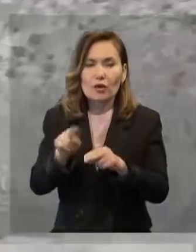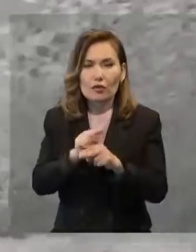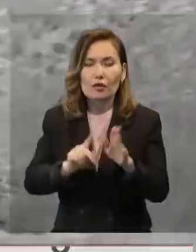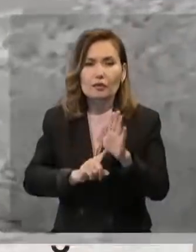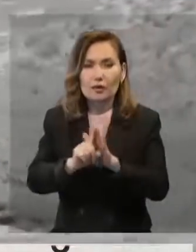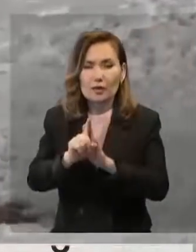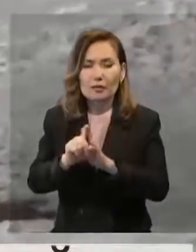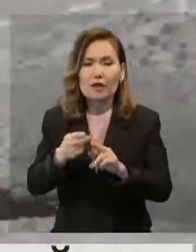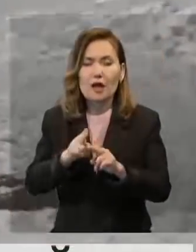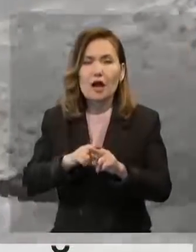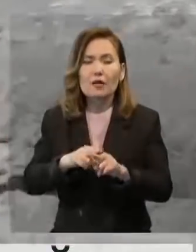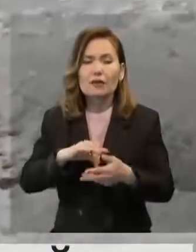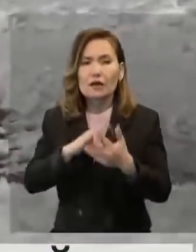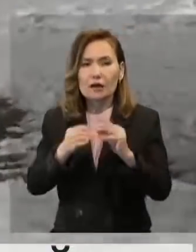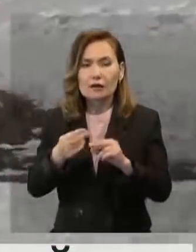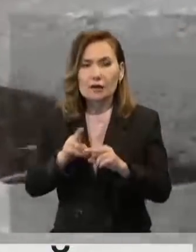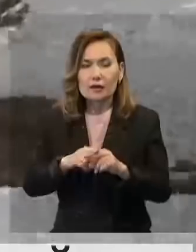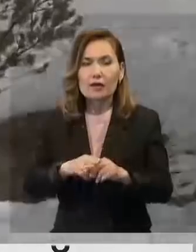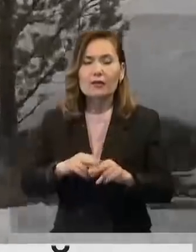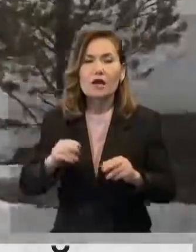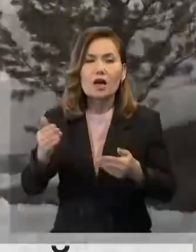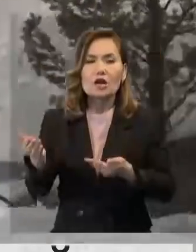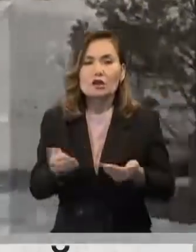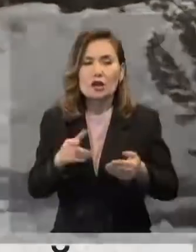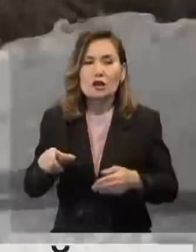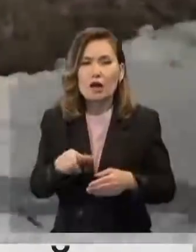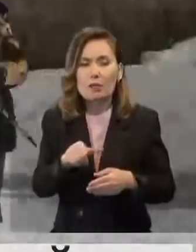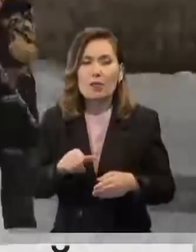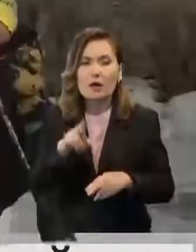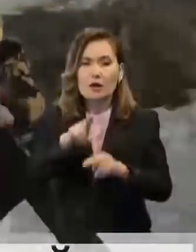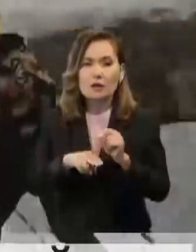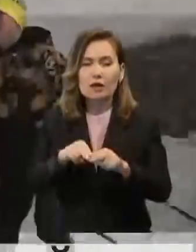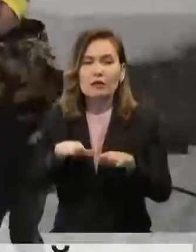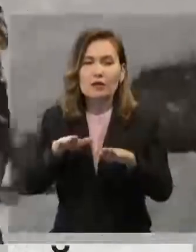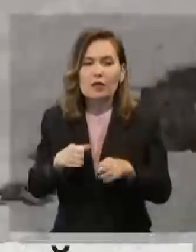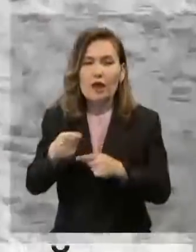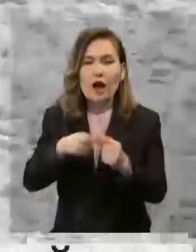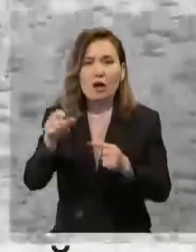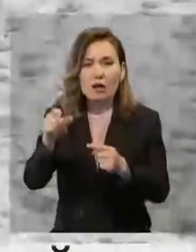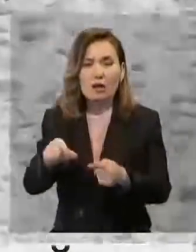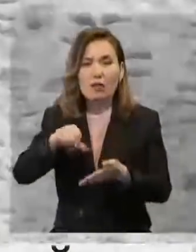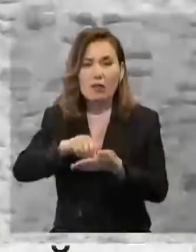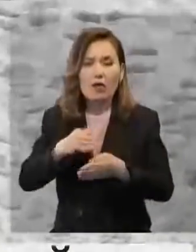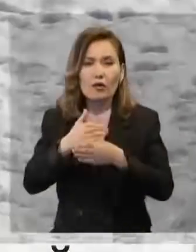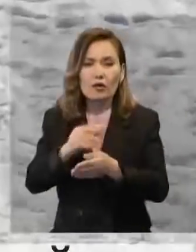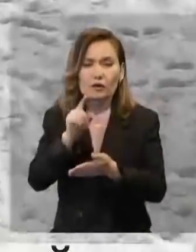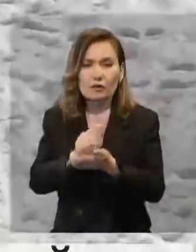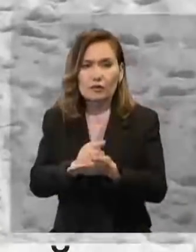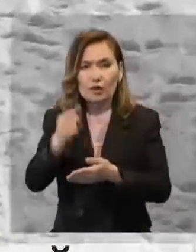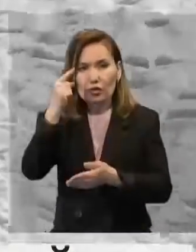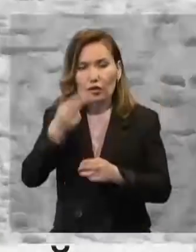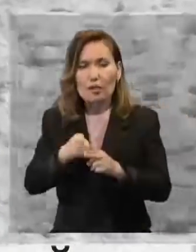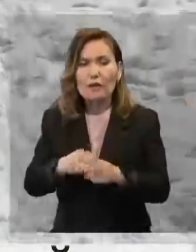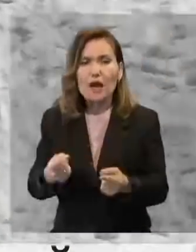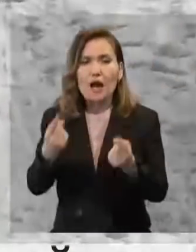Ал салалық министерлік өкілдері болса, шаңғы роллер трассасы құрылысына жергілікті кәсіпкерлер де қолдау көрсетуі тиіс деп санайды.